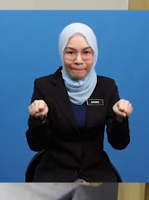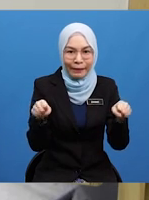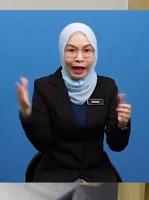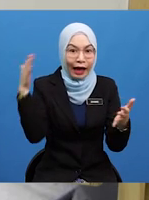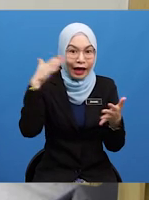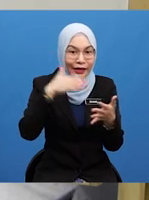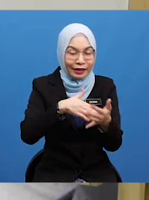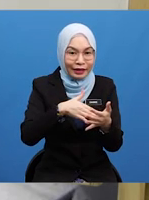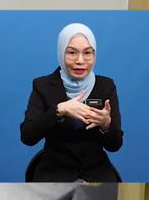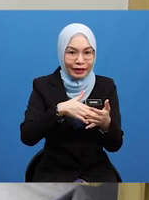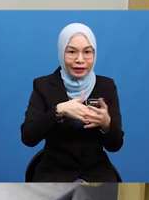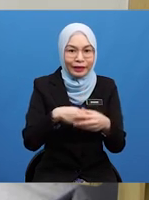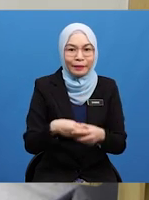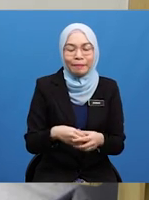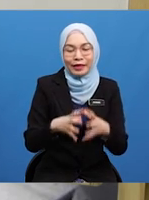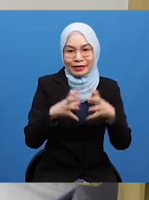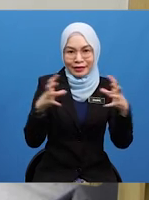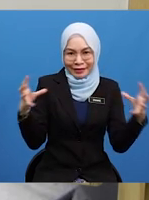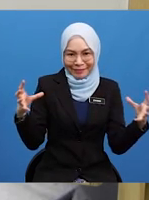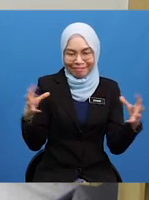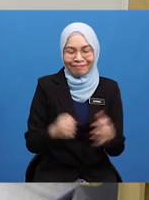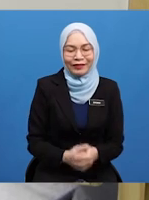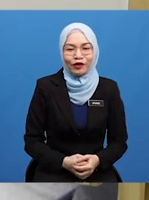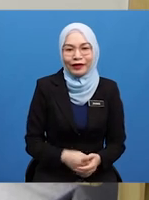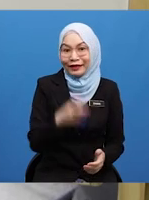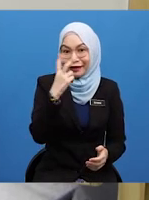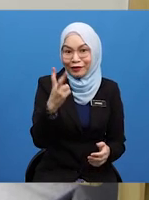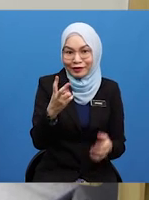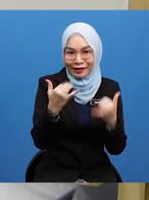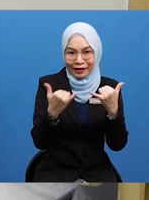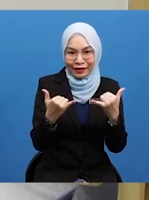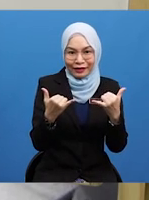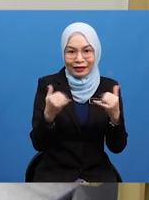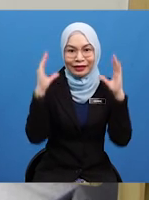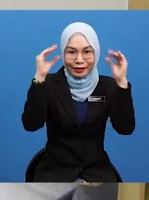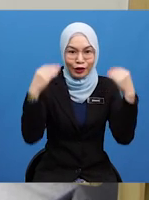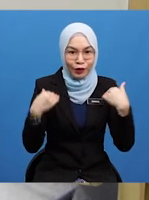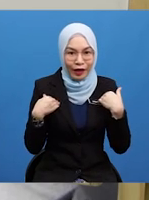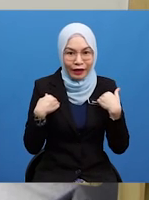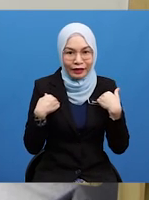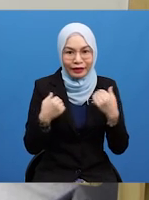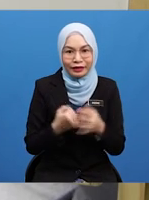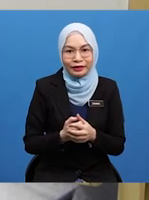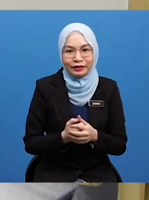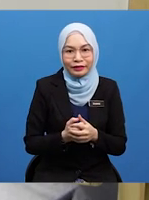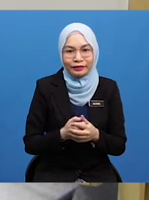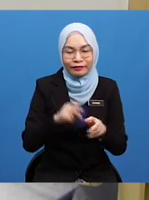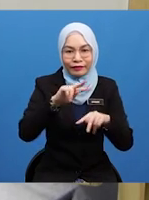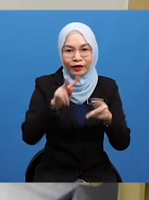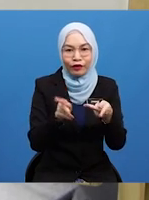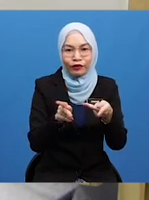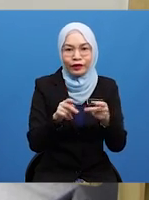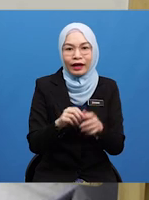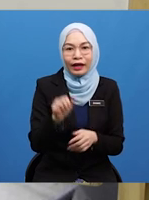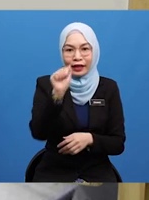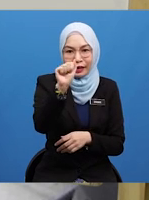ini. Cikgu mempunyai kotak A dan cikgu mempunyai kotak